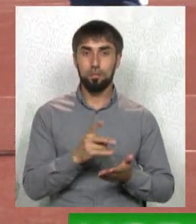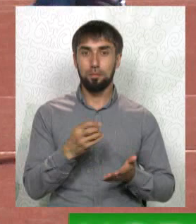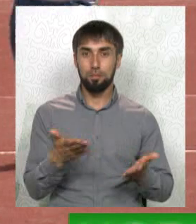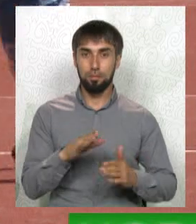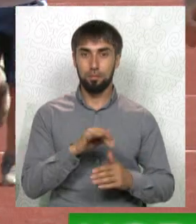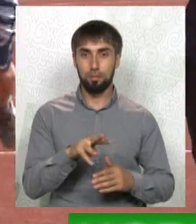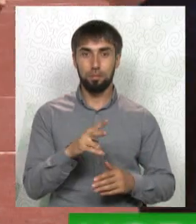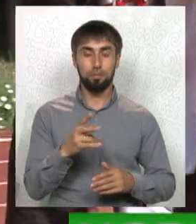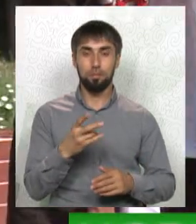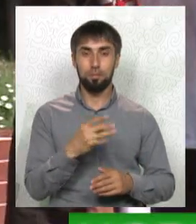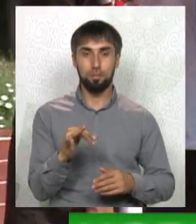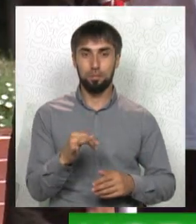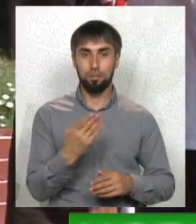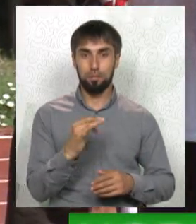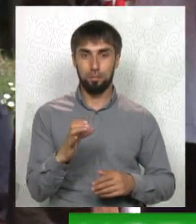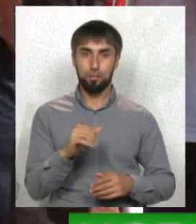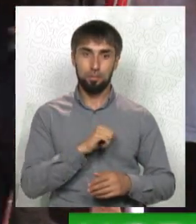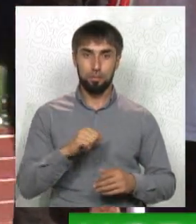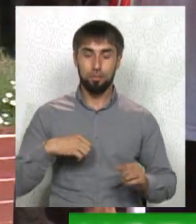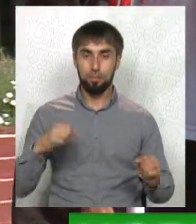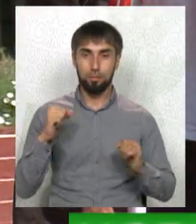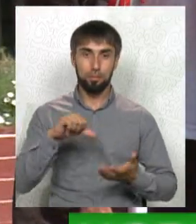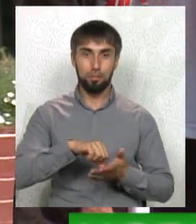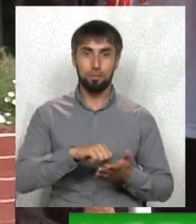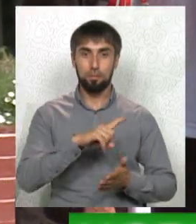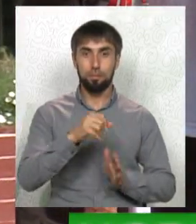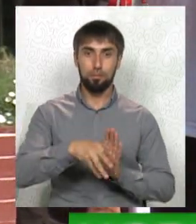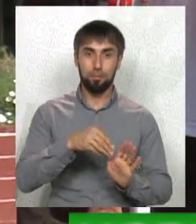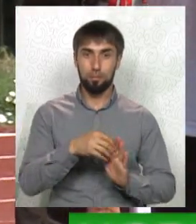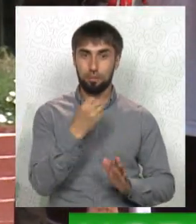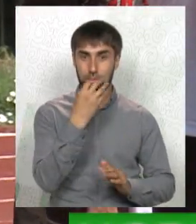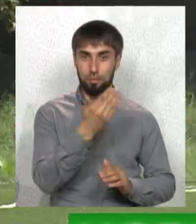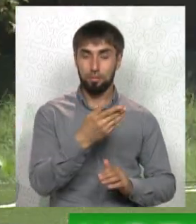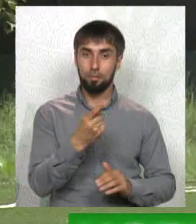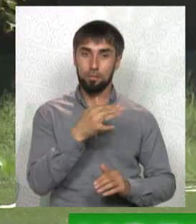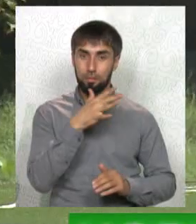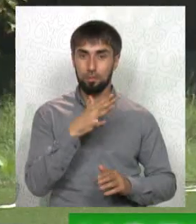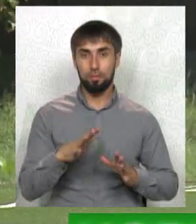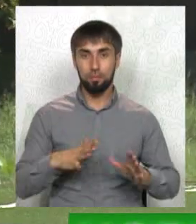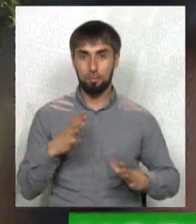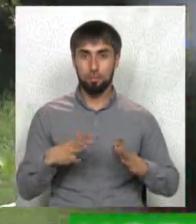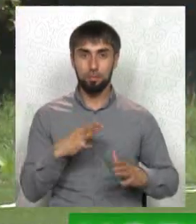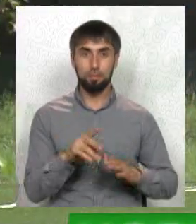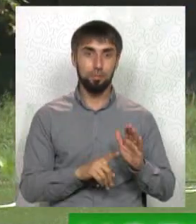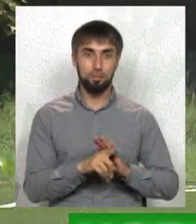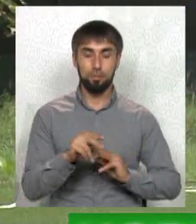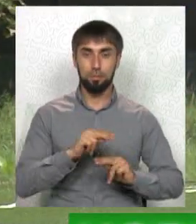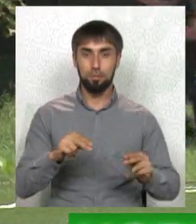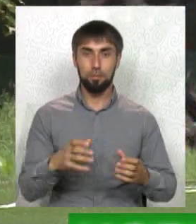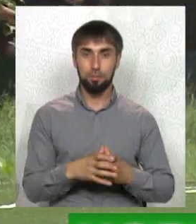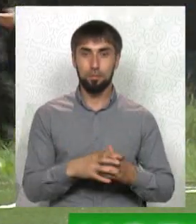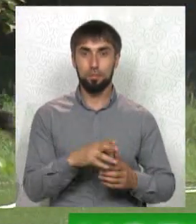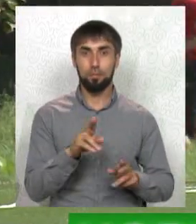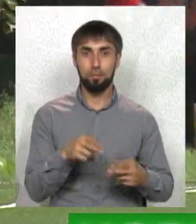оставив им ни малейшего шанса. Сам спортсмен выступает за сборную Азербайджана, одновременно тренируясь под началом тренерского